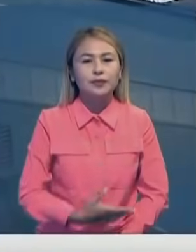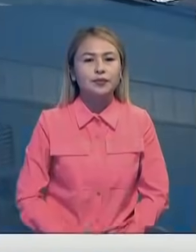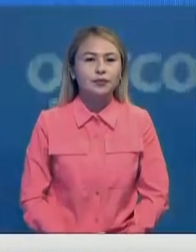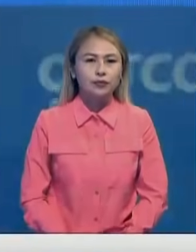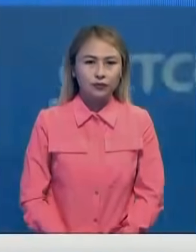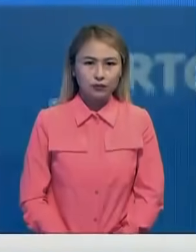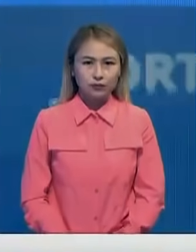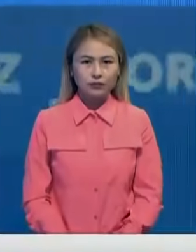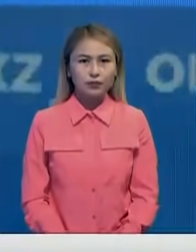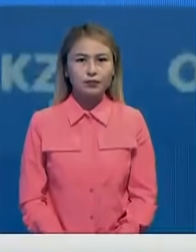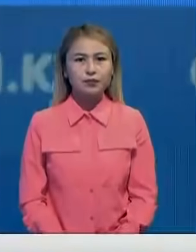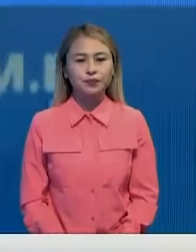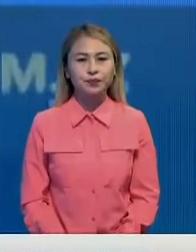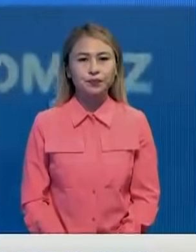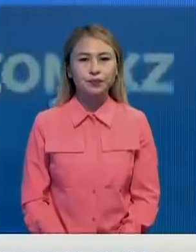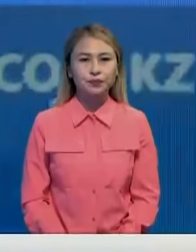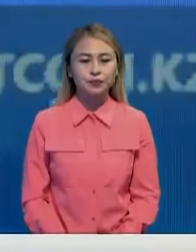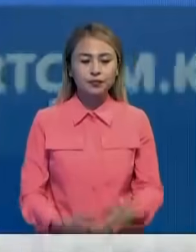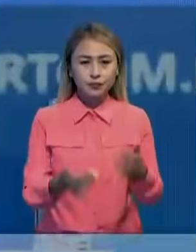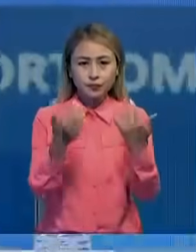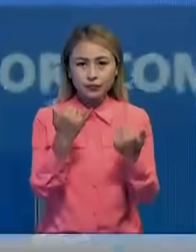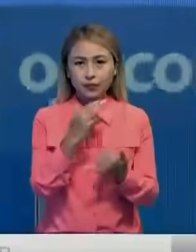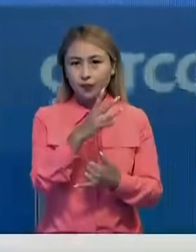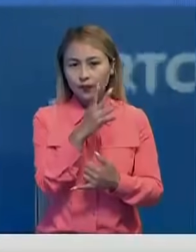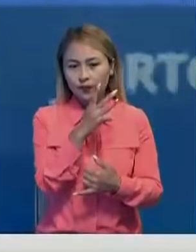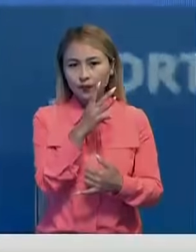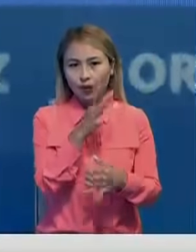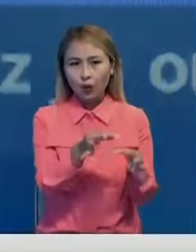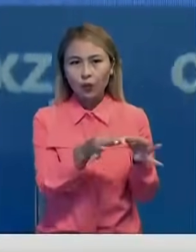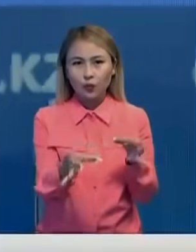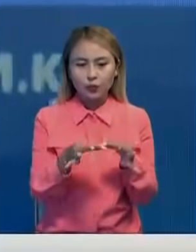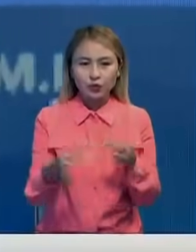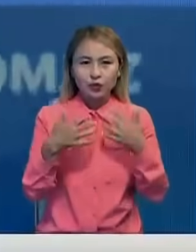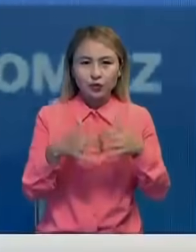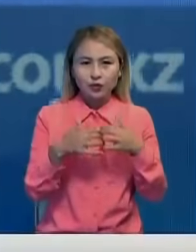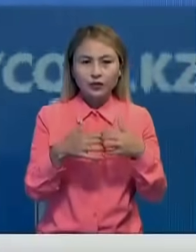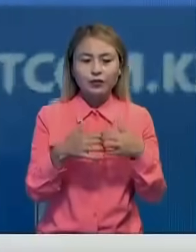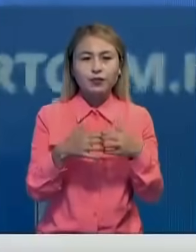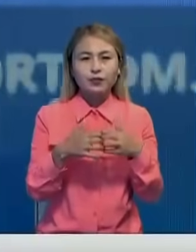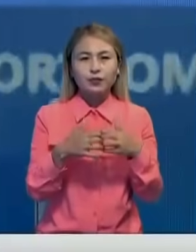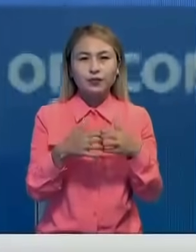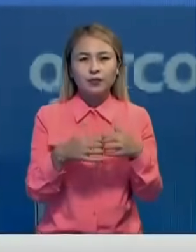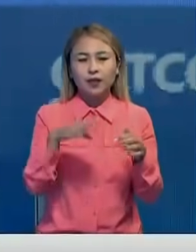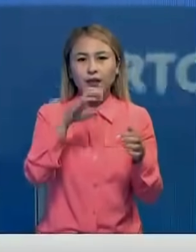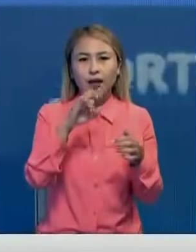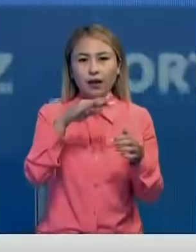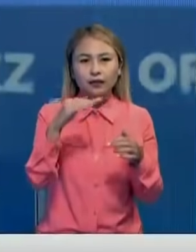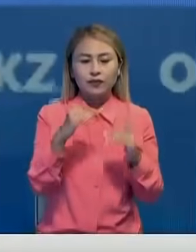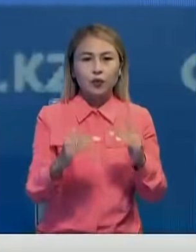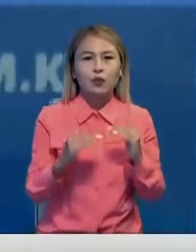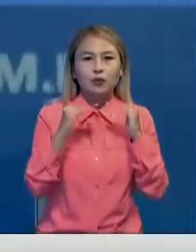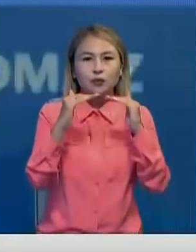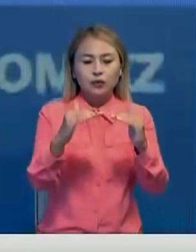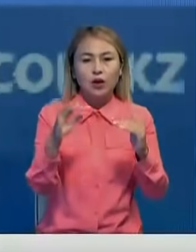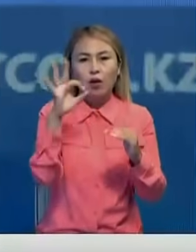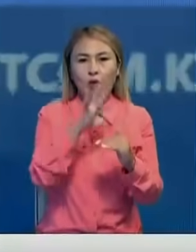қымбаттаған. Қазіргі уақытта мына өңірлер бойынша бізде тариф көтеруге табиғи